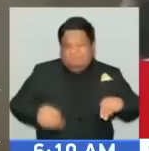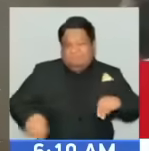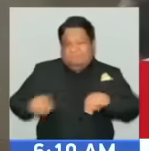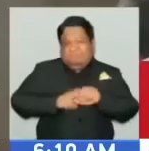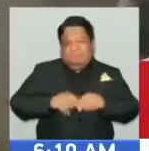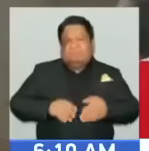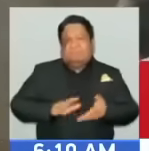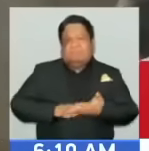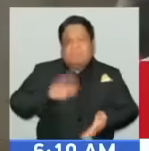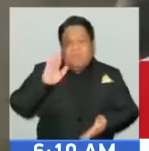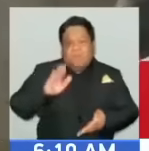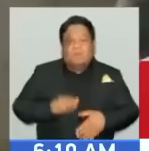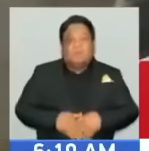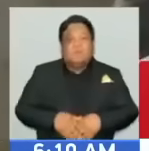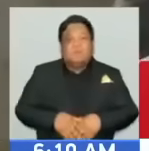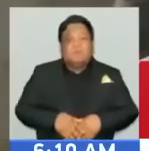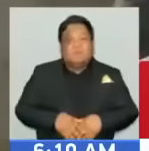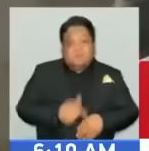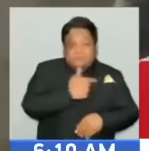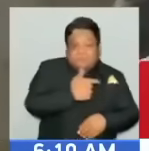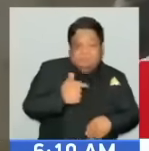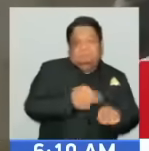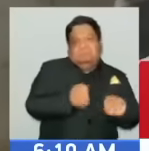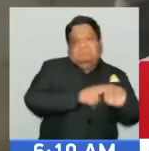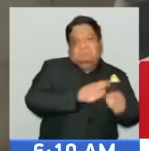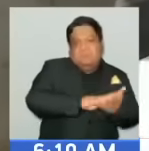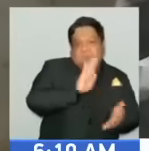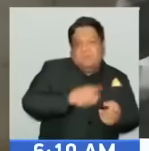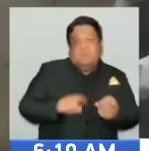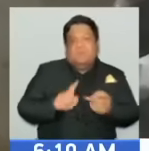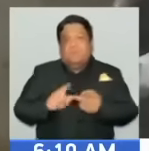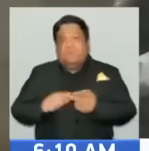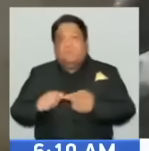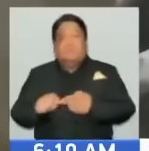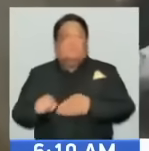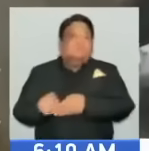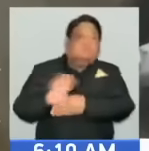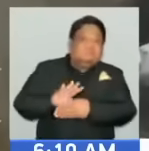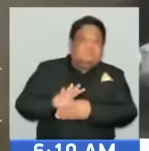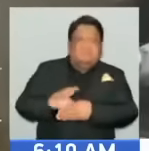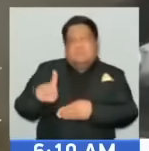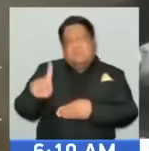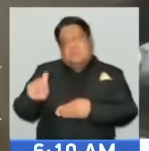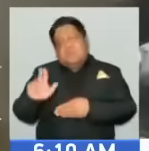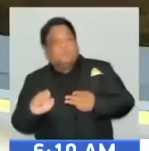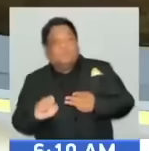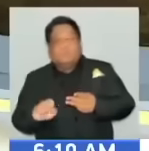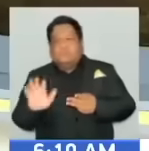130 pesos per kilo at bangus na nasa 140 pesos kada kilo.